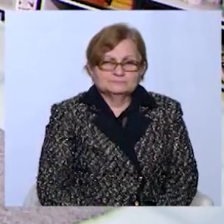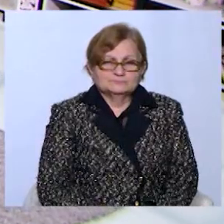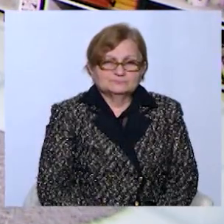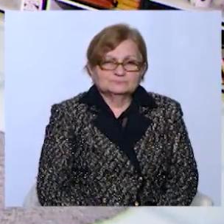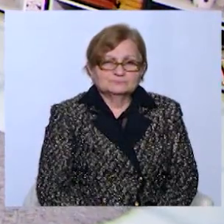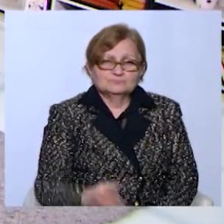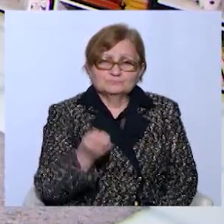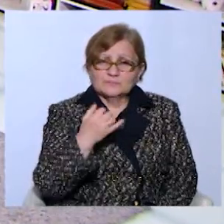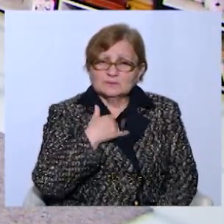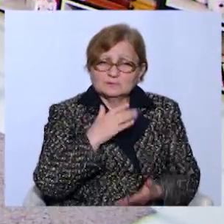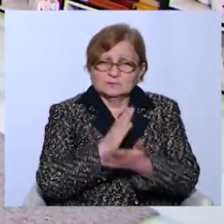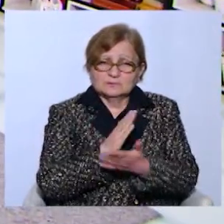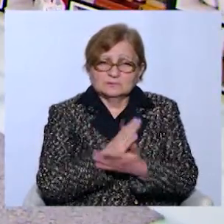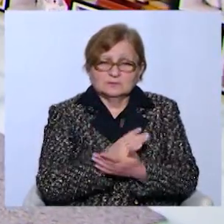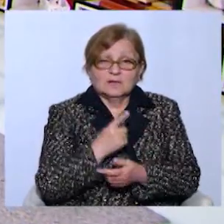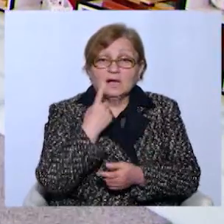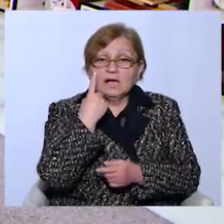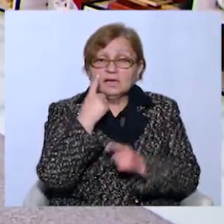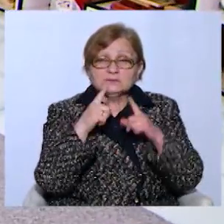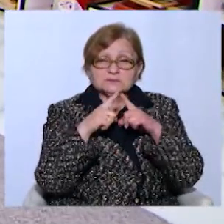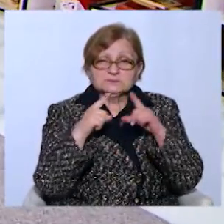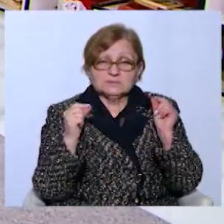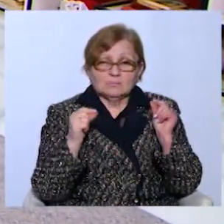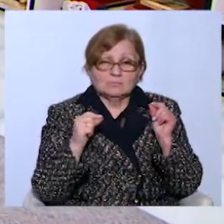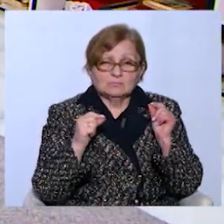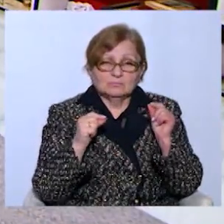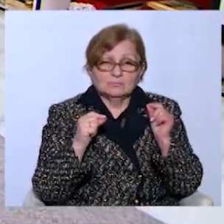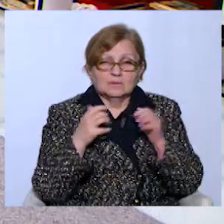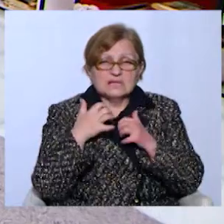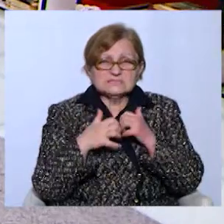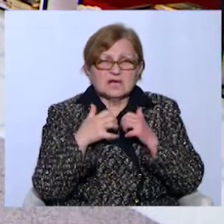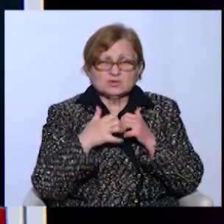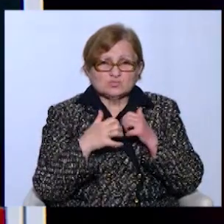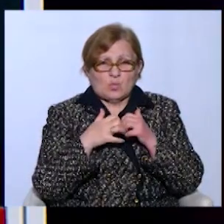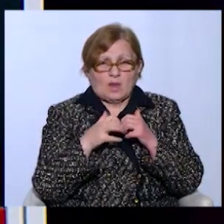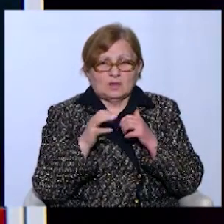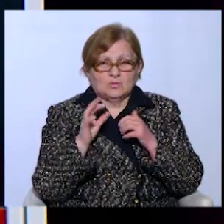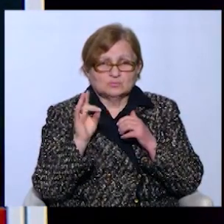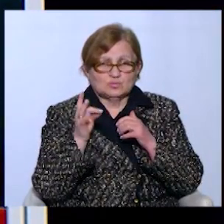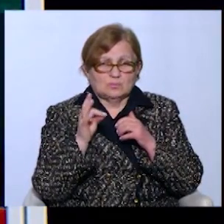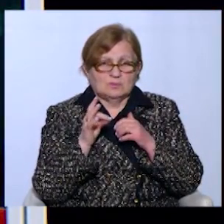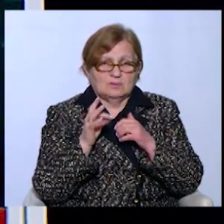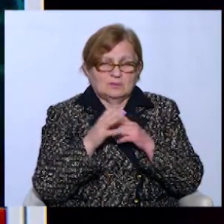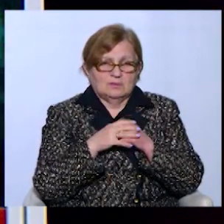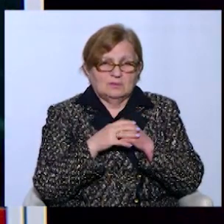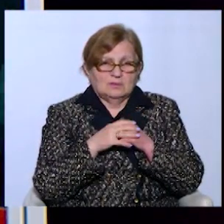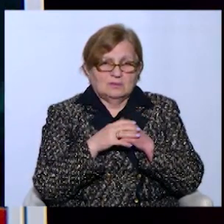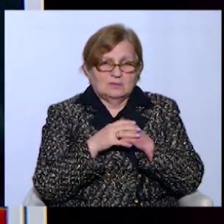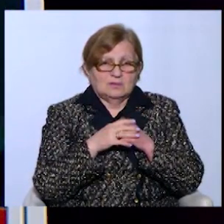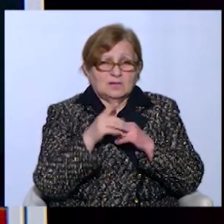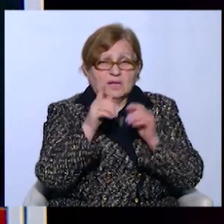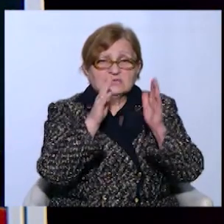და გვაქვს კიდევ ერთი სამკუთხედი საშუალო ზომის, რომელიც